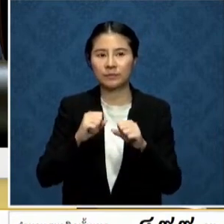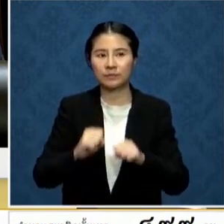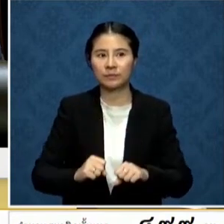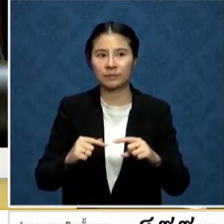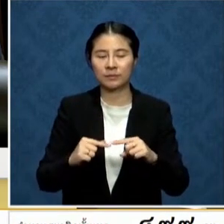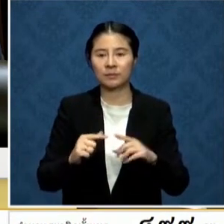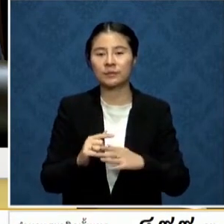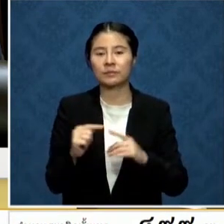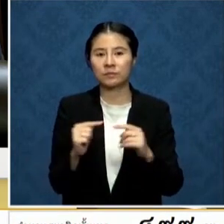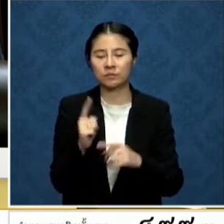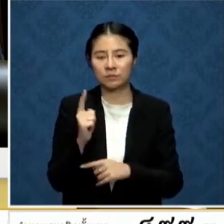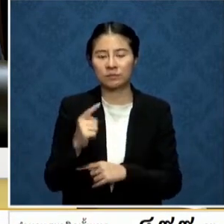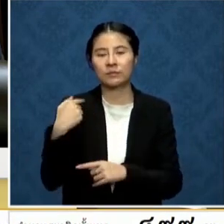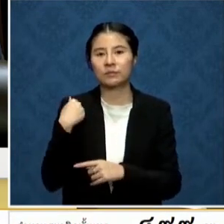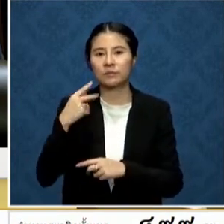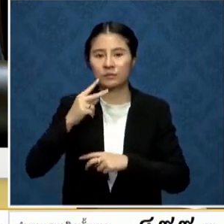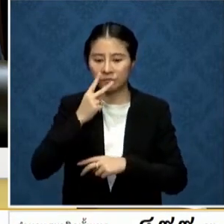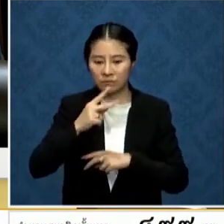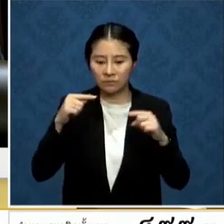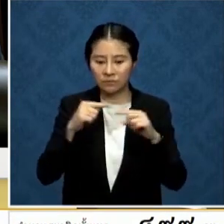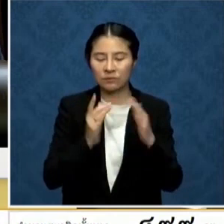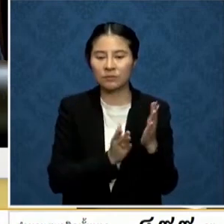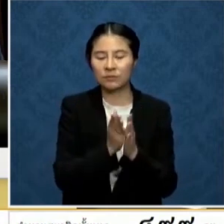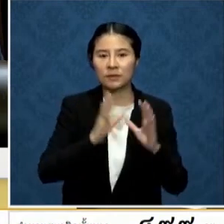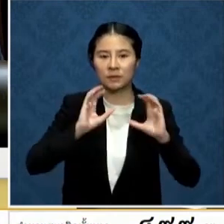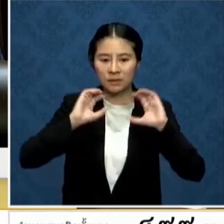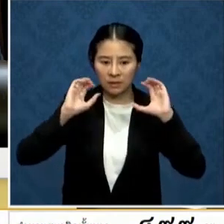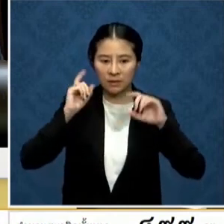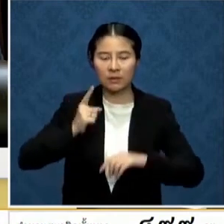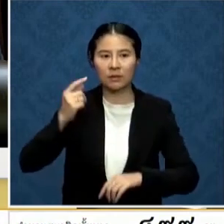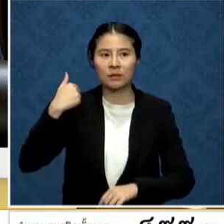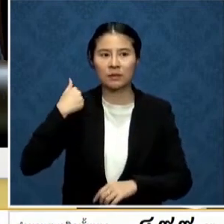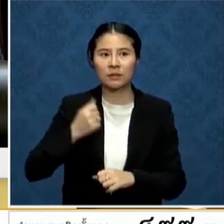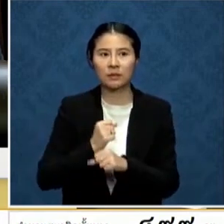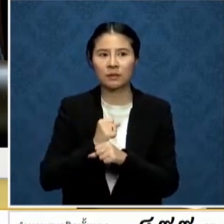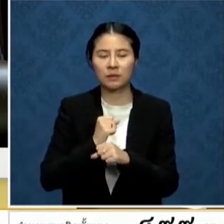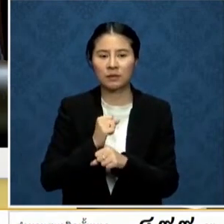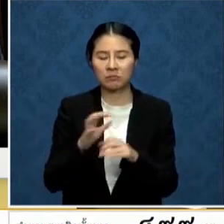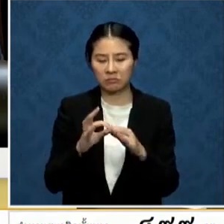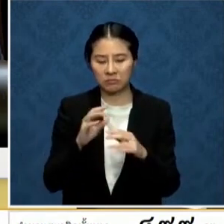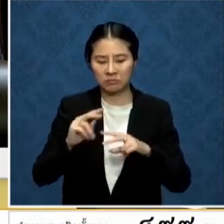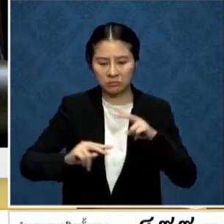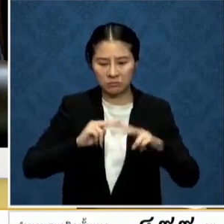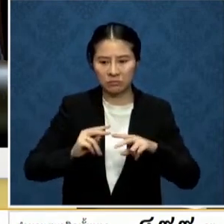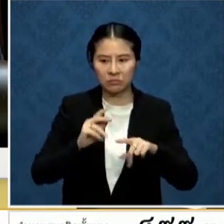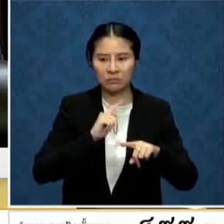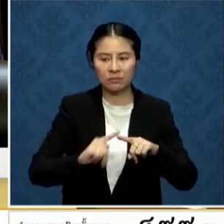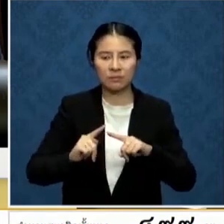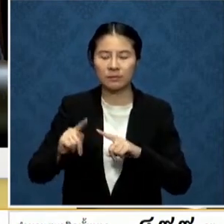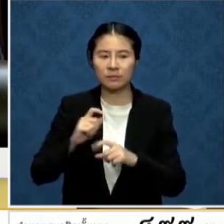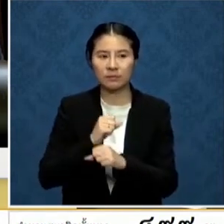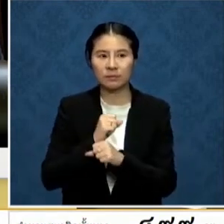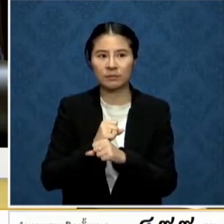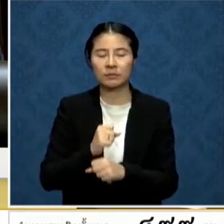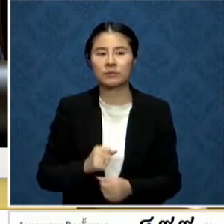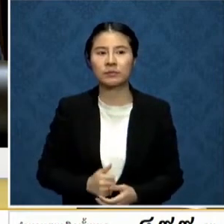ครับก็จะต้องมีการติดตามนะครับถ้าเป็นฝ่ายรัฐบาลด้วยกันเองก็จะติดตามแบบเป็นพิธีเป็นพิธีกรรมนะ